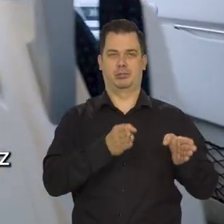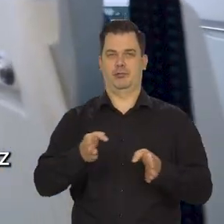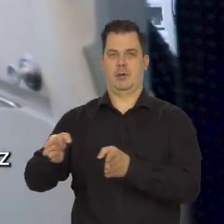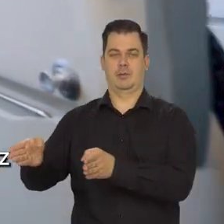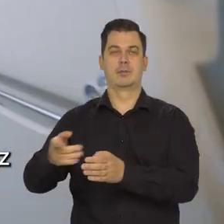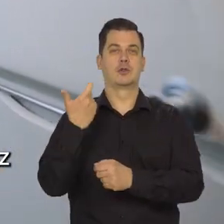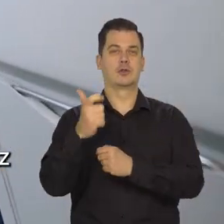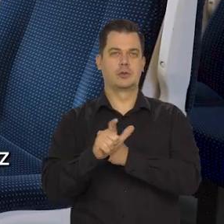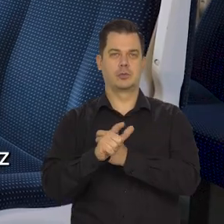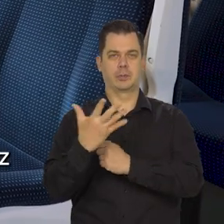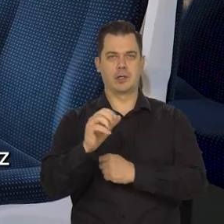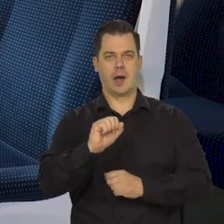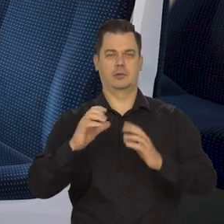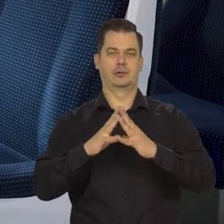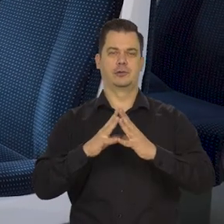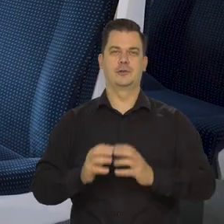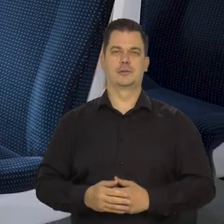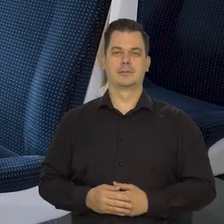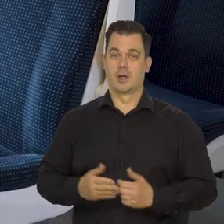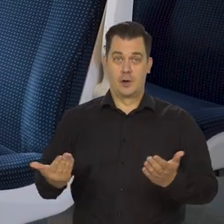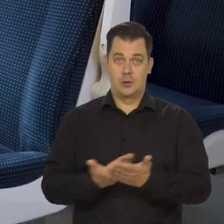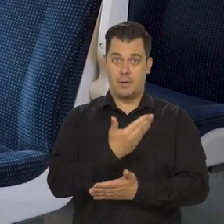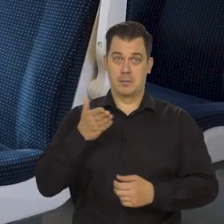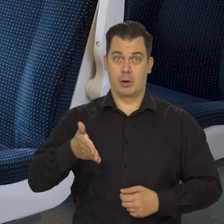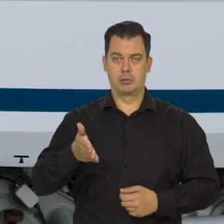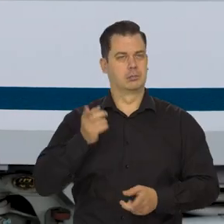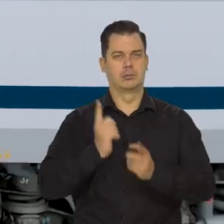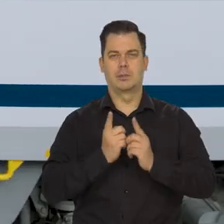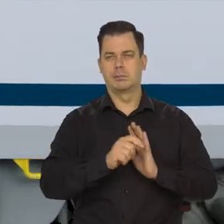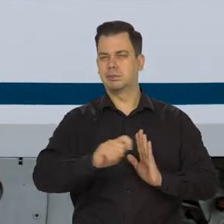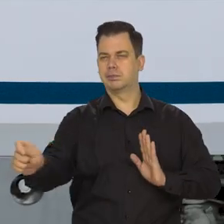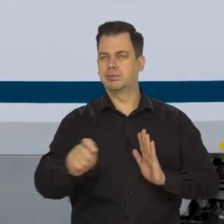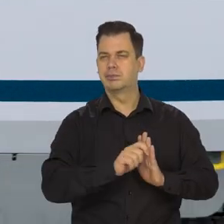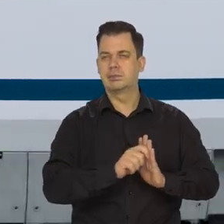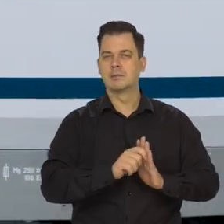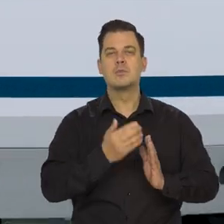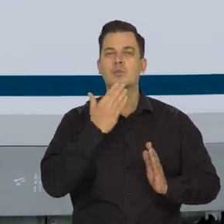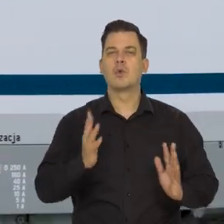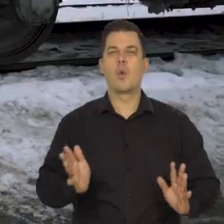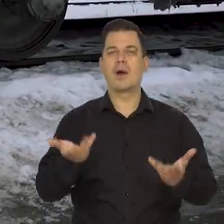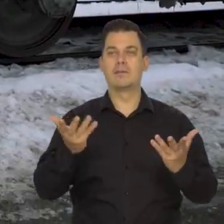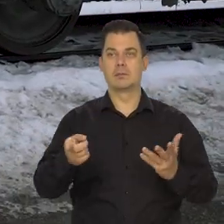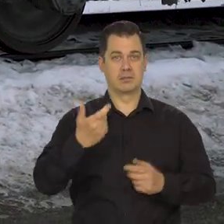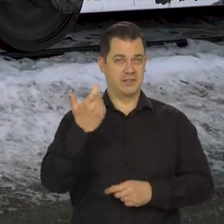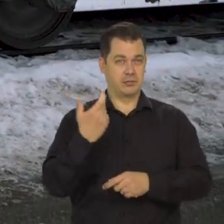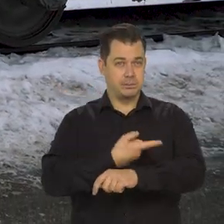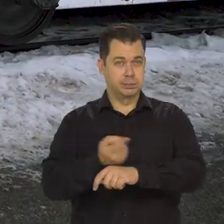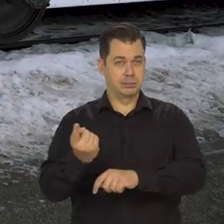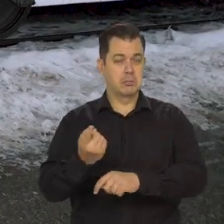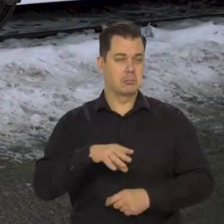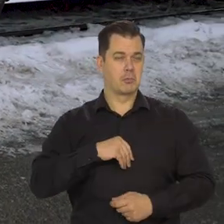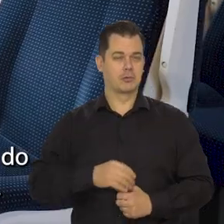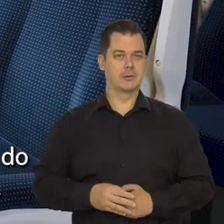klasy 175A10. Nowe pojazdy pozwolą na szybsze pokonywanie tras dzięki dostosowaniu do prędkości 200